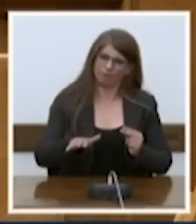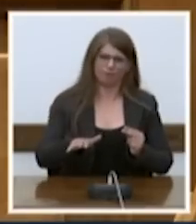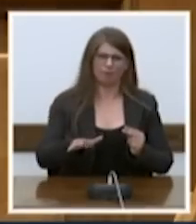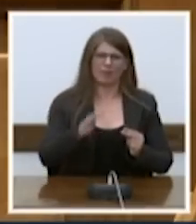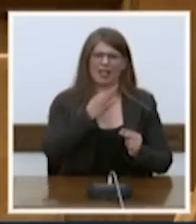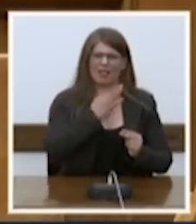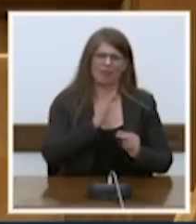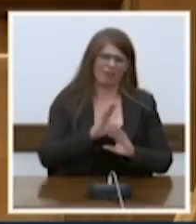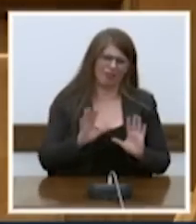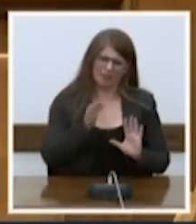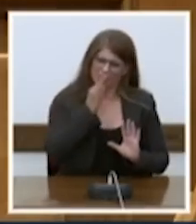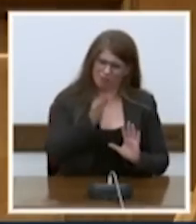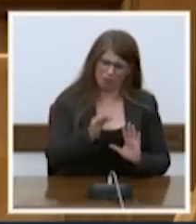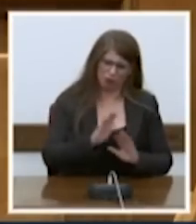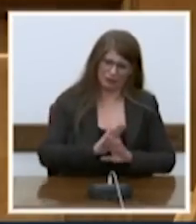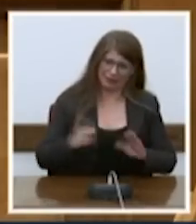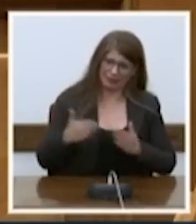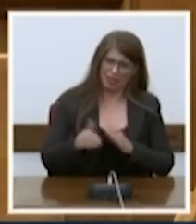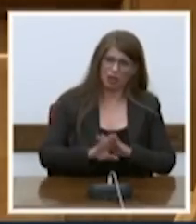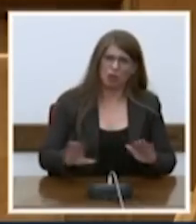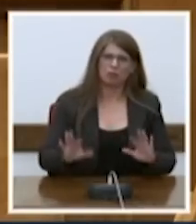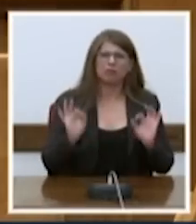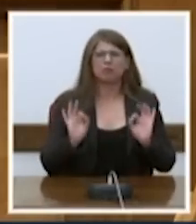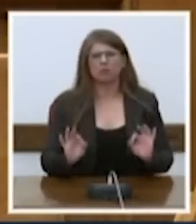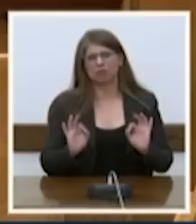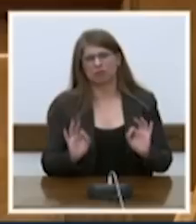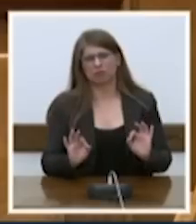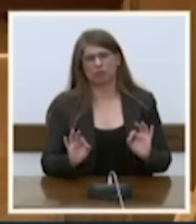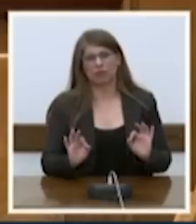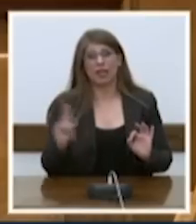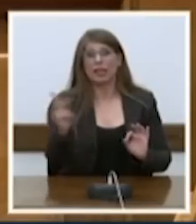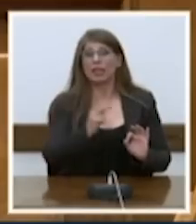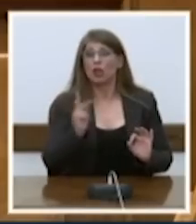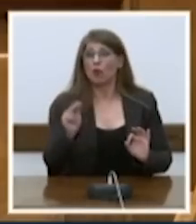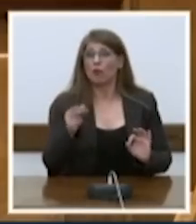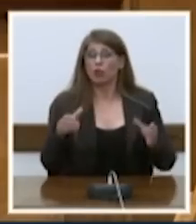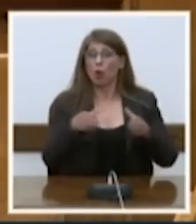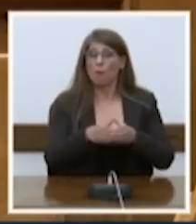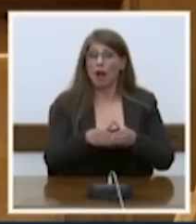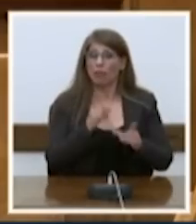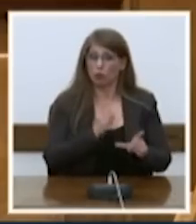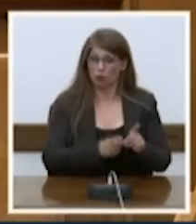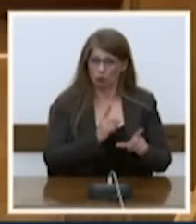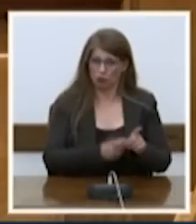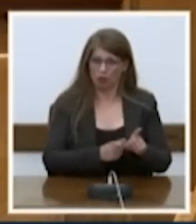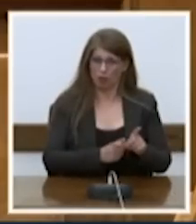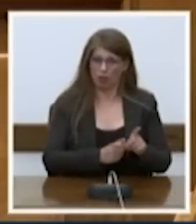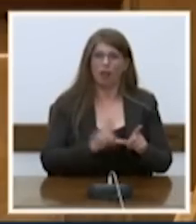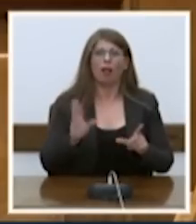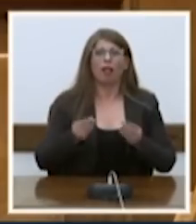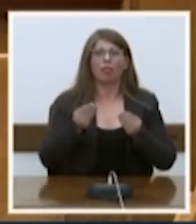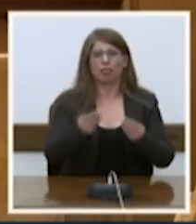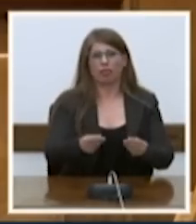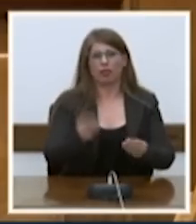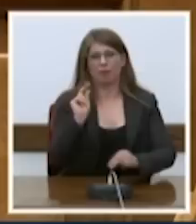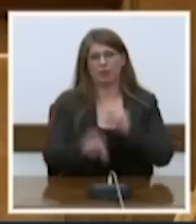να πω, τελειώνοντας, το αυτονόητο. Η κοινοβουλευτική ομάδα του ΚΚΕ δεν δίνει ψήφο